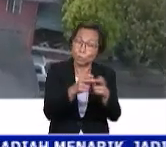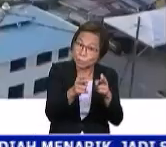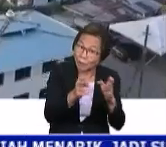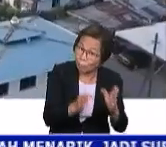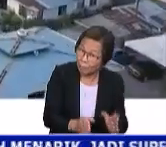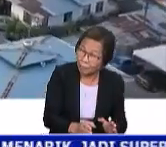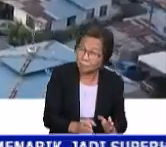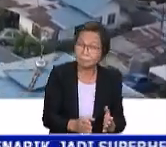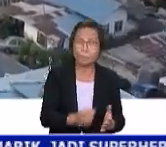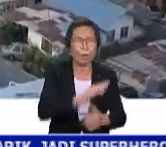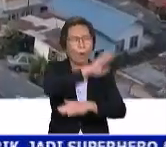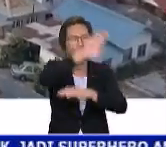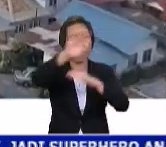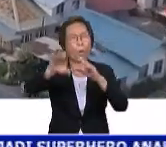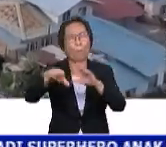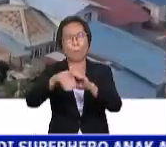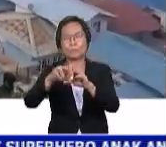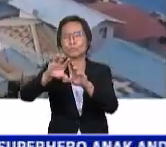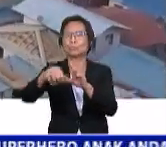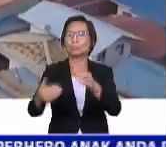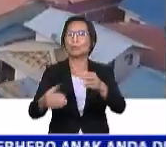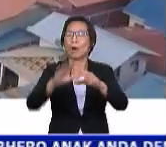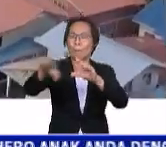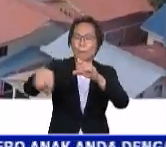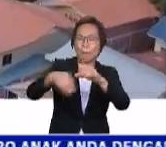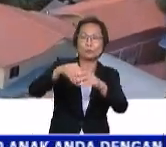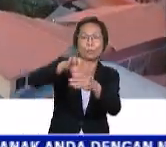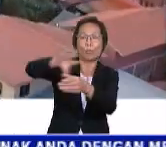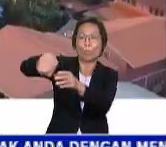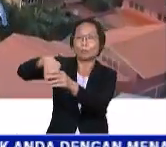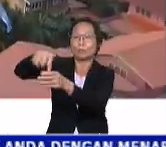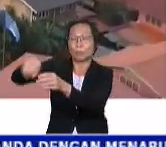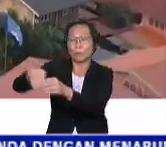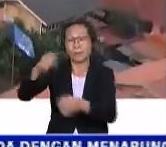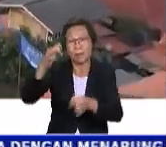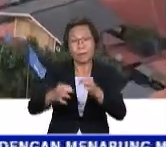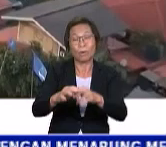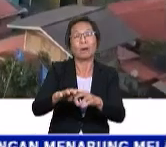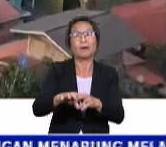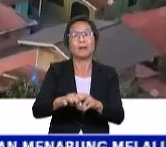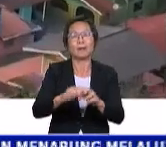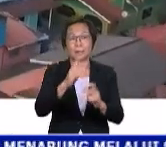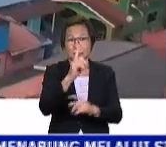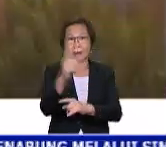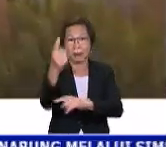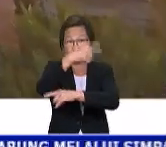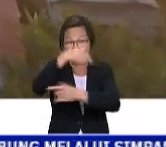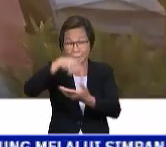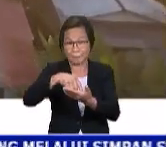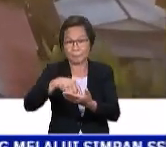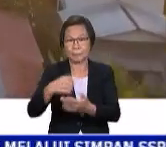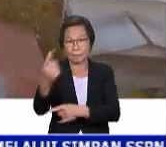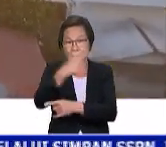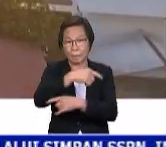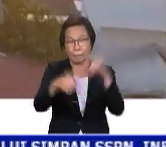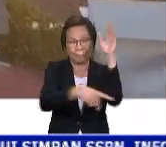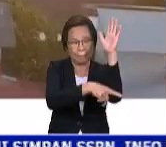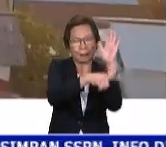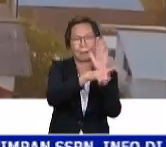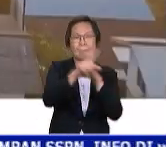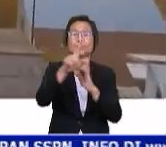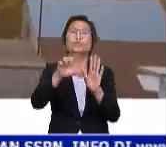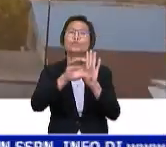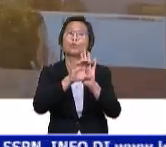keusahawanan. Jadi kita masukkan dalam tu. Jadi kalau ambil satu hari ini tekan Parlimen Limbang,